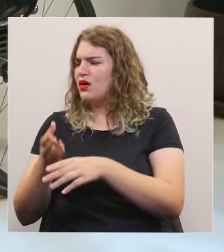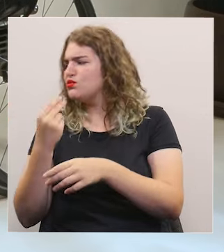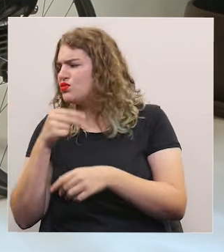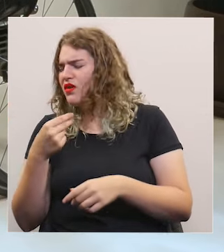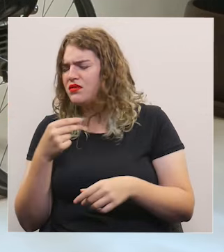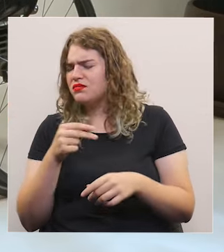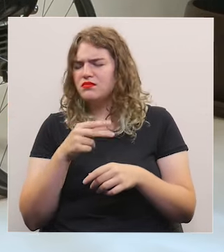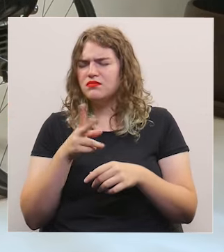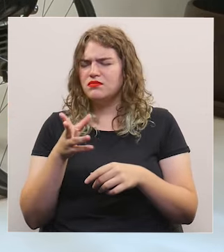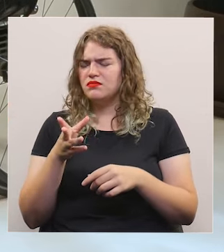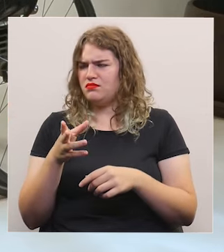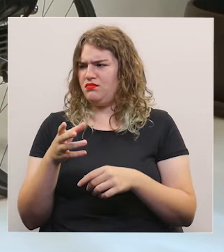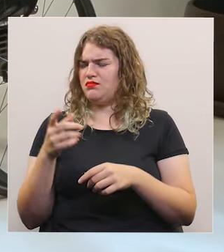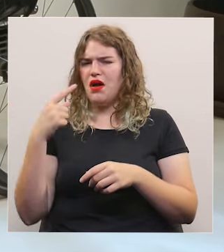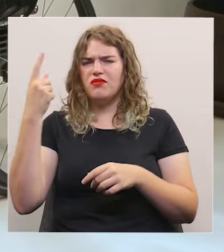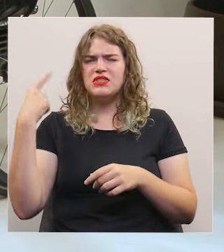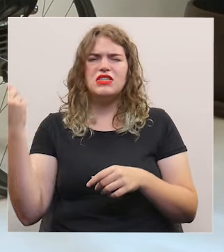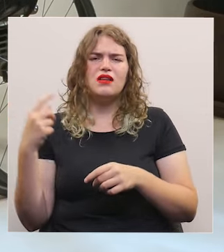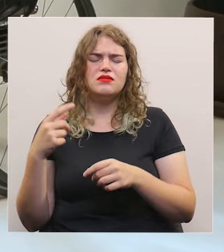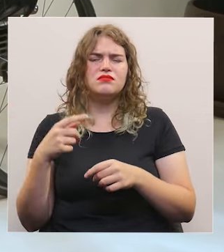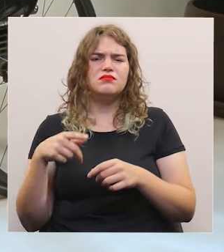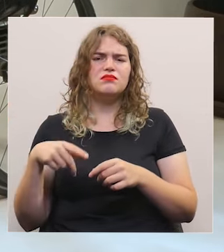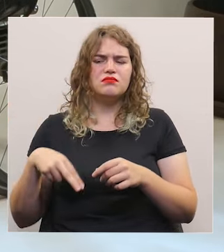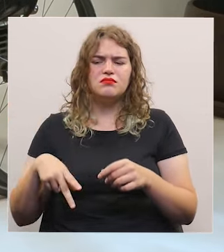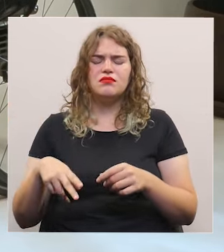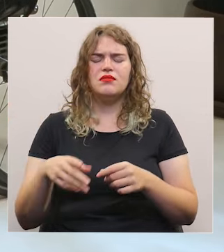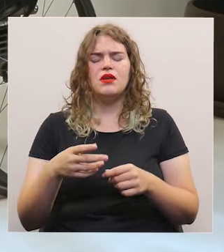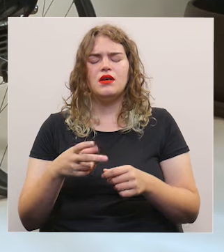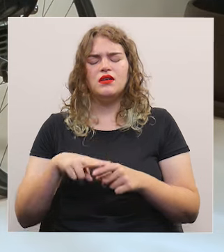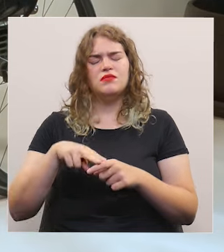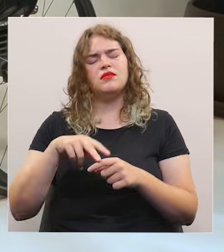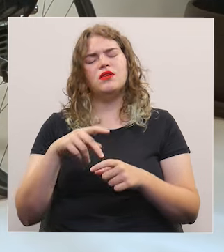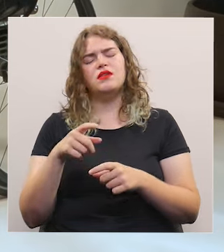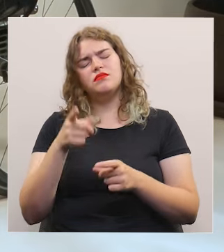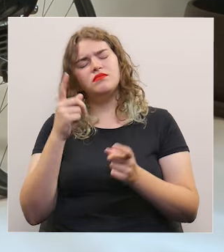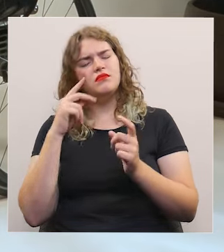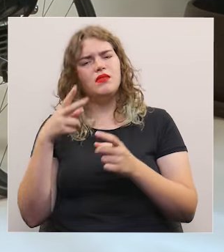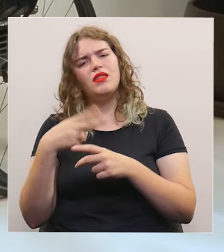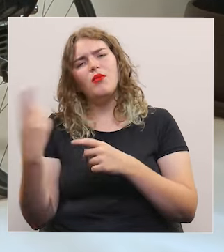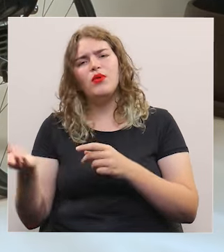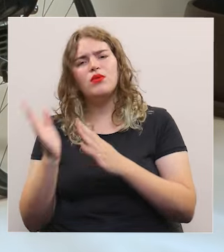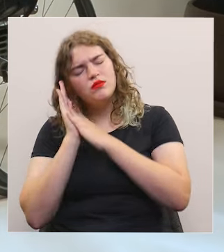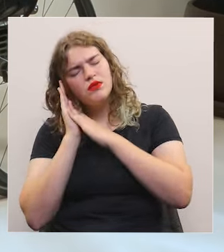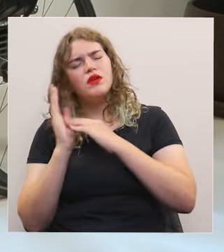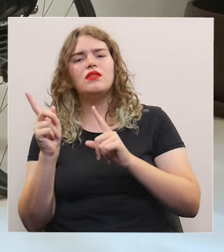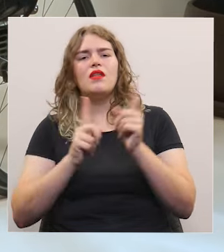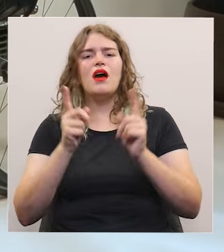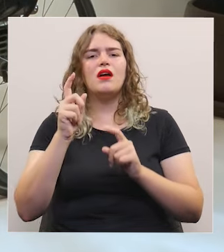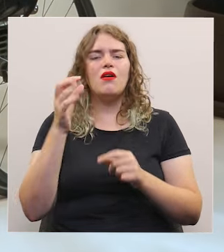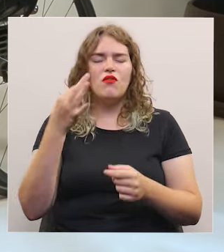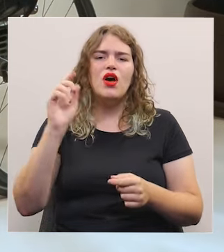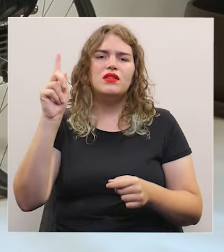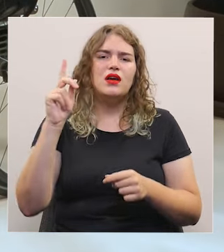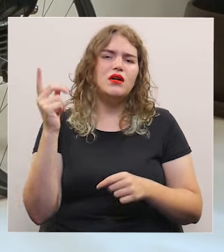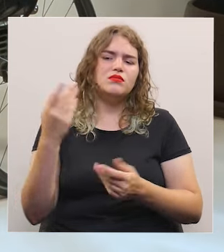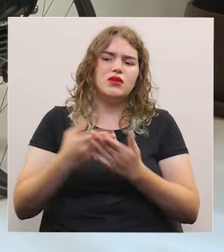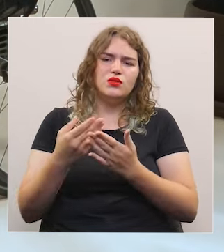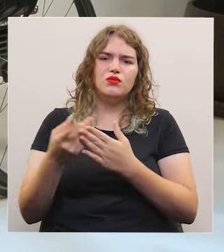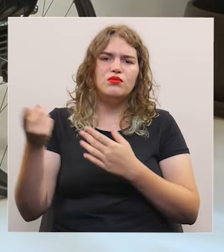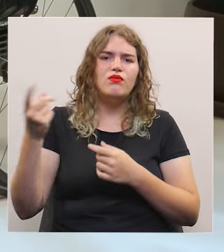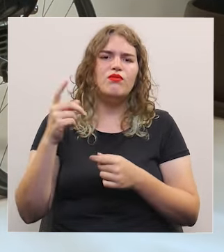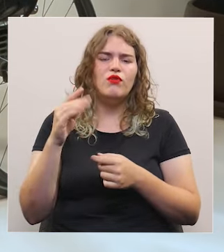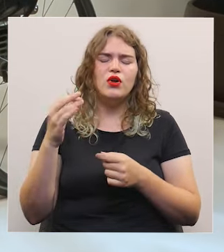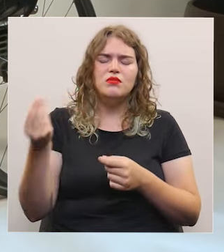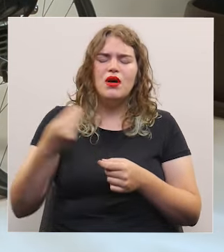să-l ajut cu ceva și zic, fai, ce vis frumos, zic. Și m-am pus iar în pace și zic, Doamne, dacă asta e voia Ta, ca Florin să ridice în picioare și să